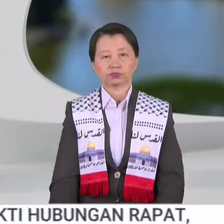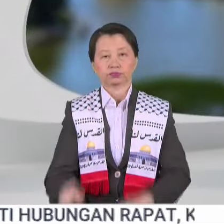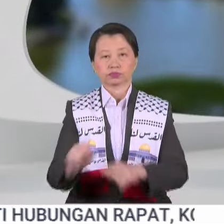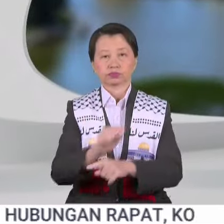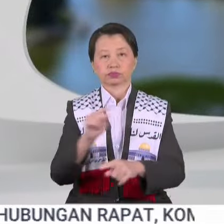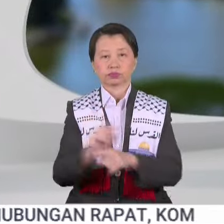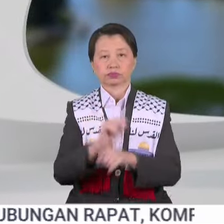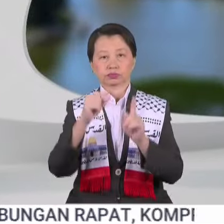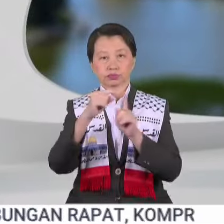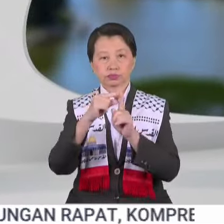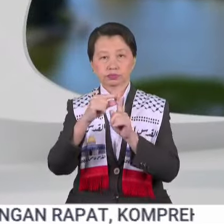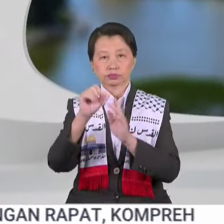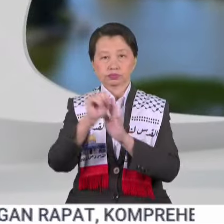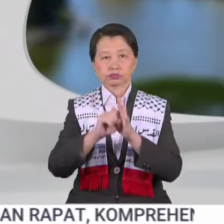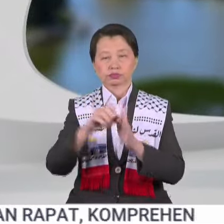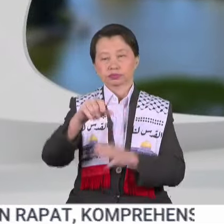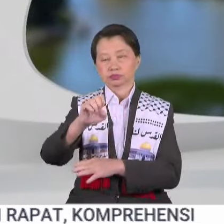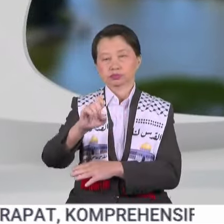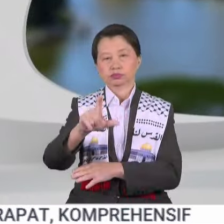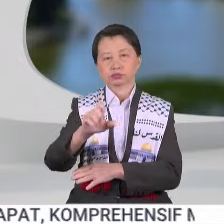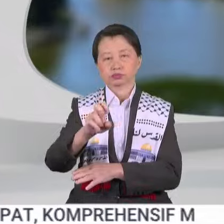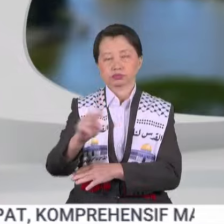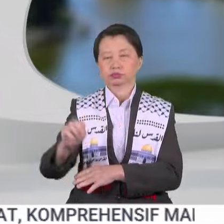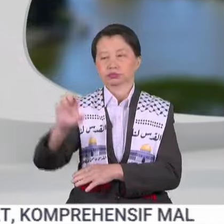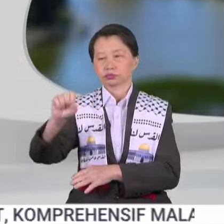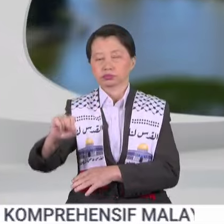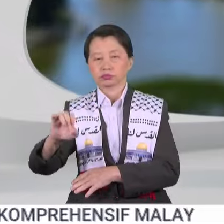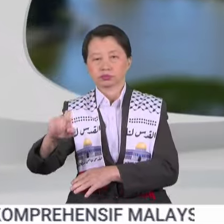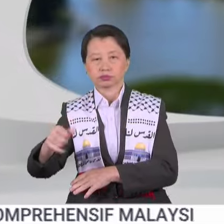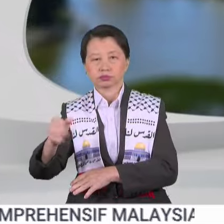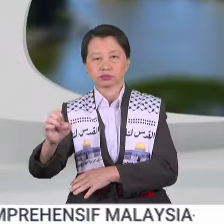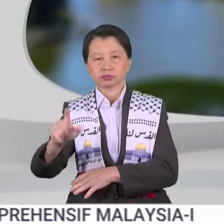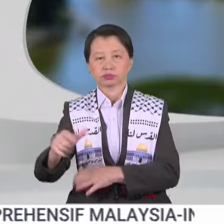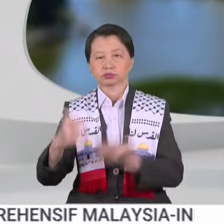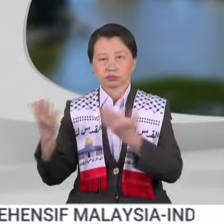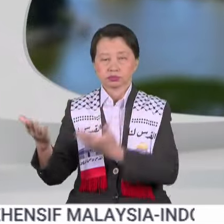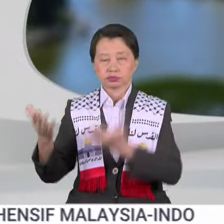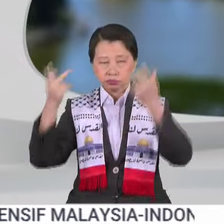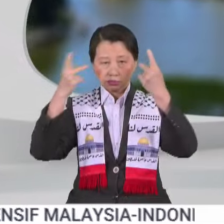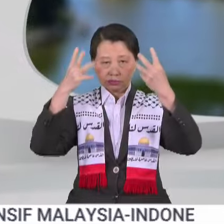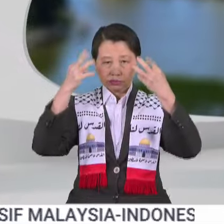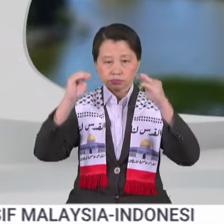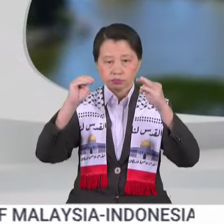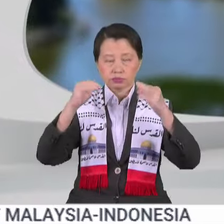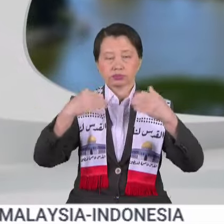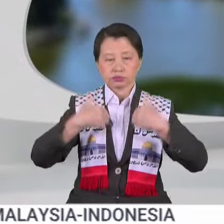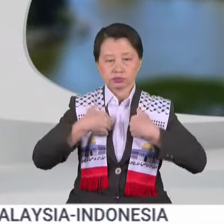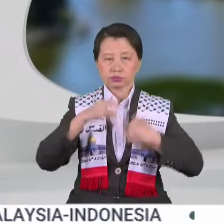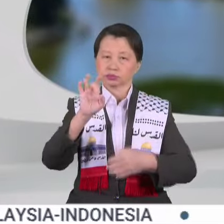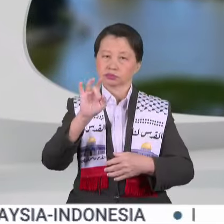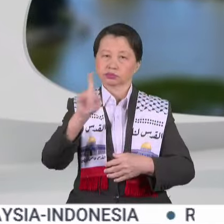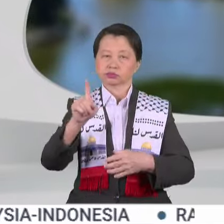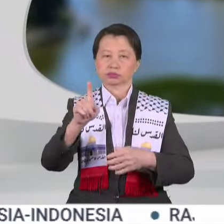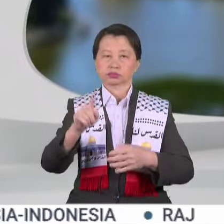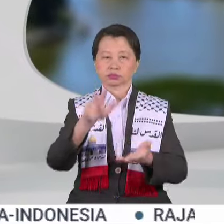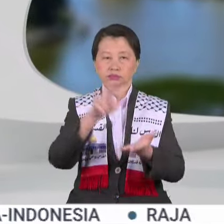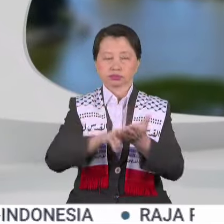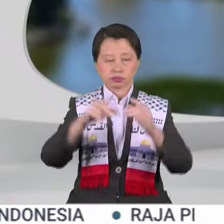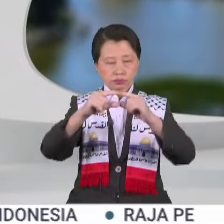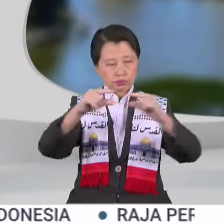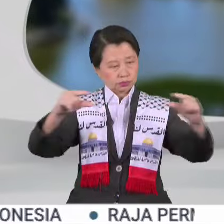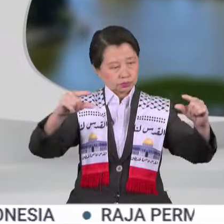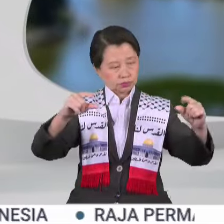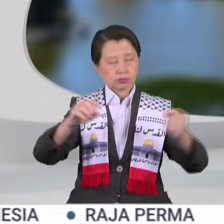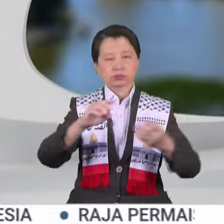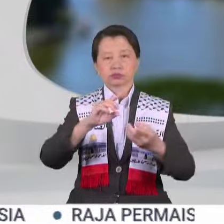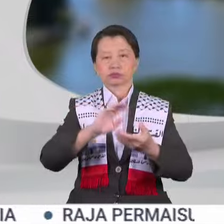Penggunaan istilah segulai sejalai sebagai tema perpaduan oleh Perdana Menteri Dato' Sri Anwar Ibrahim adalah satu pengiktirafan kepada